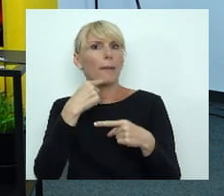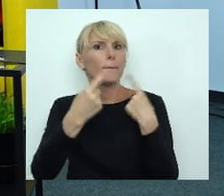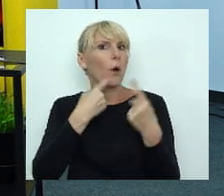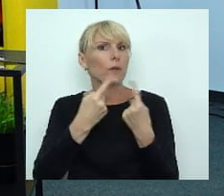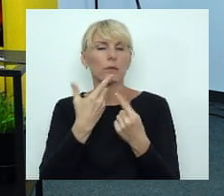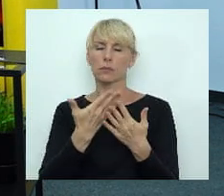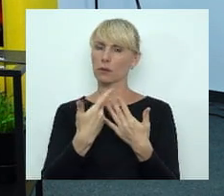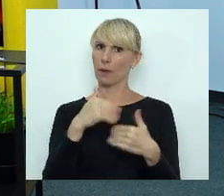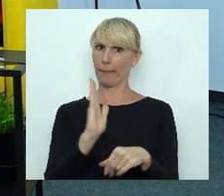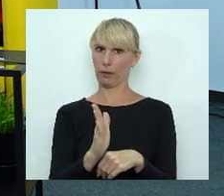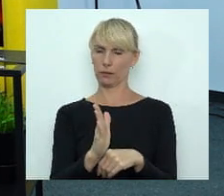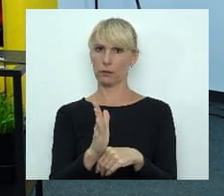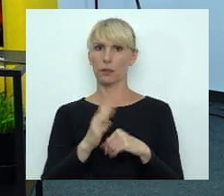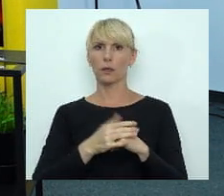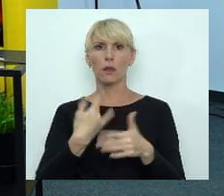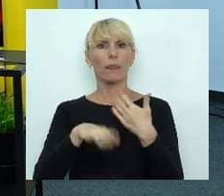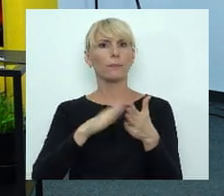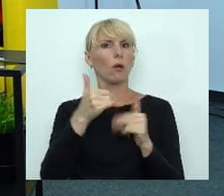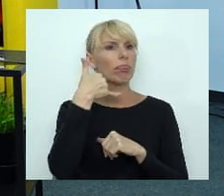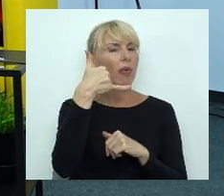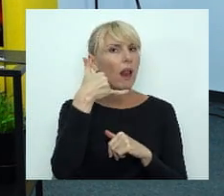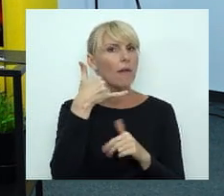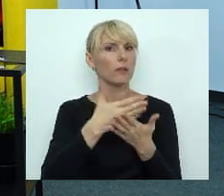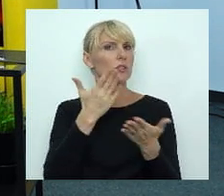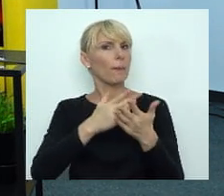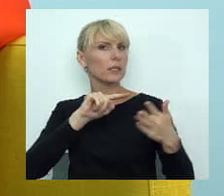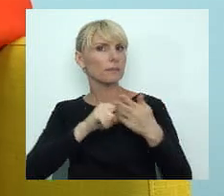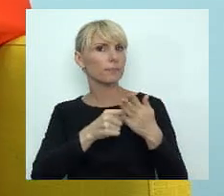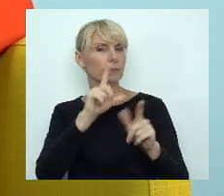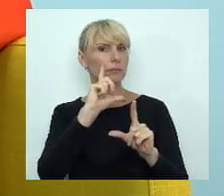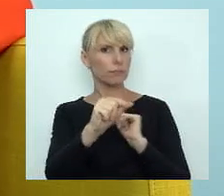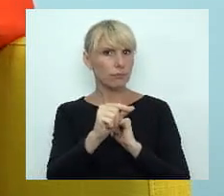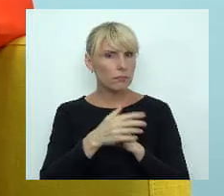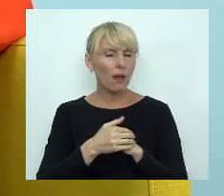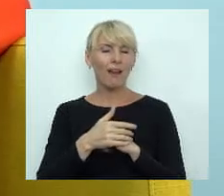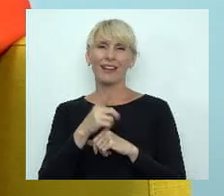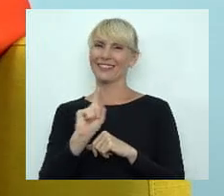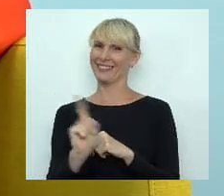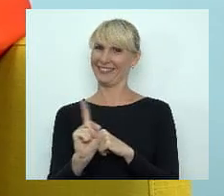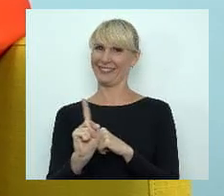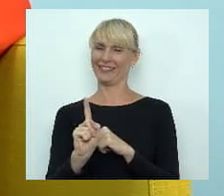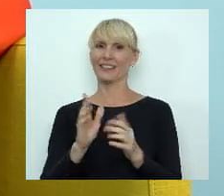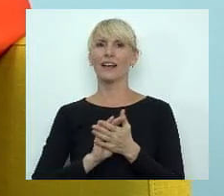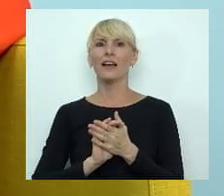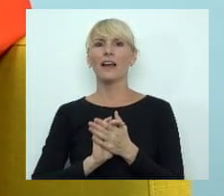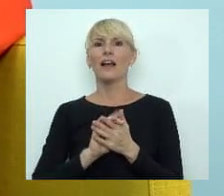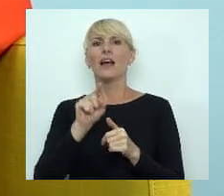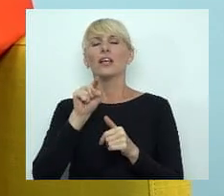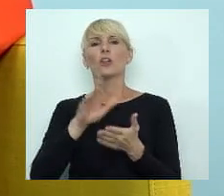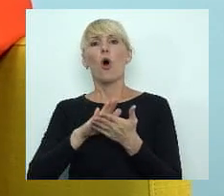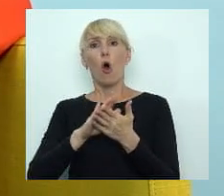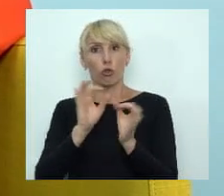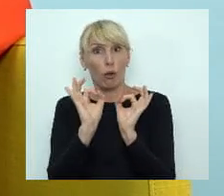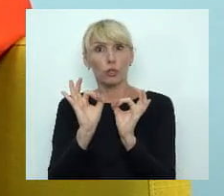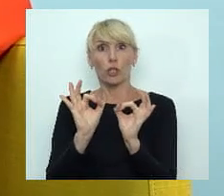tych imion i nazwisk przez telefon, trzeba przyjść bezpośrednio się zarejestrować. Nic z tych rzeczy. Tak naprawdę to my gdzieś, dobrze, że o